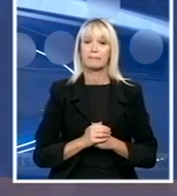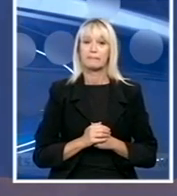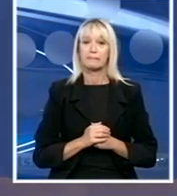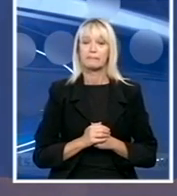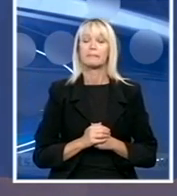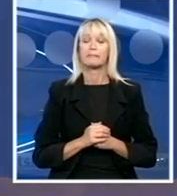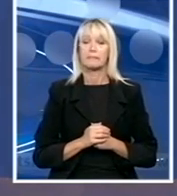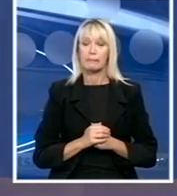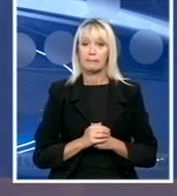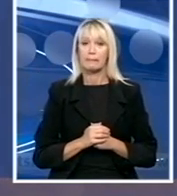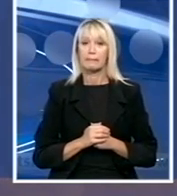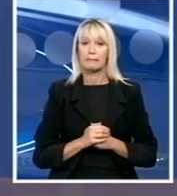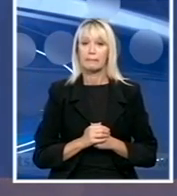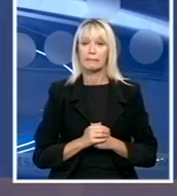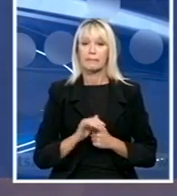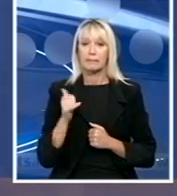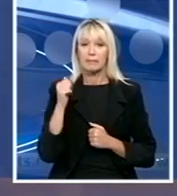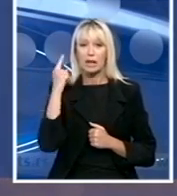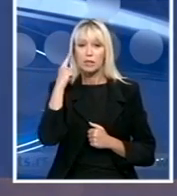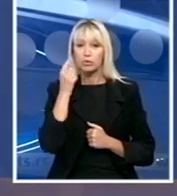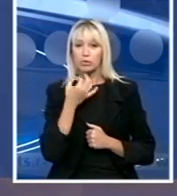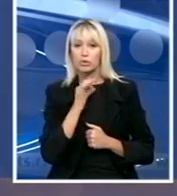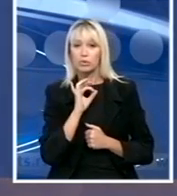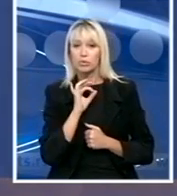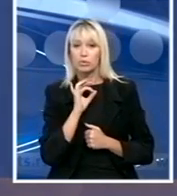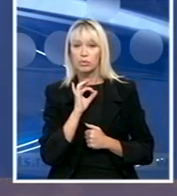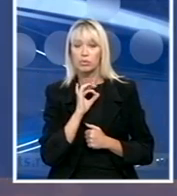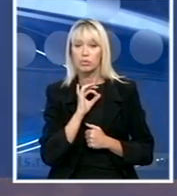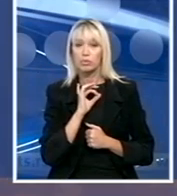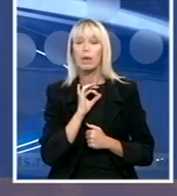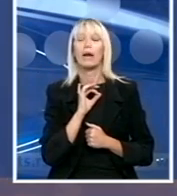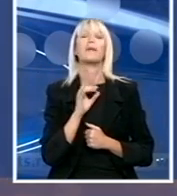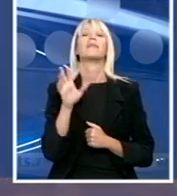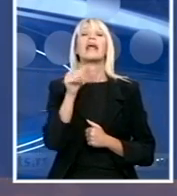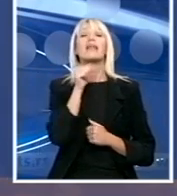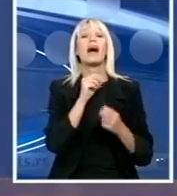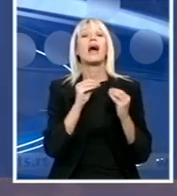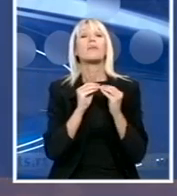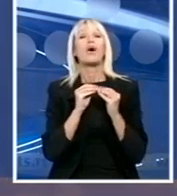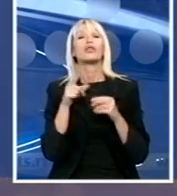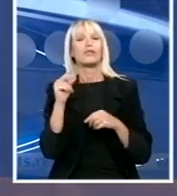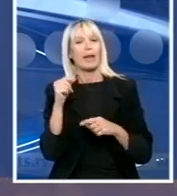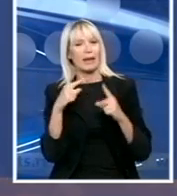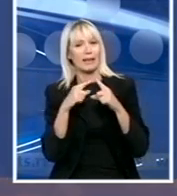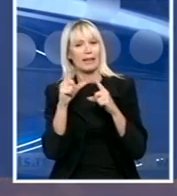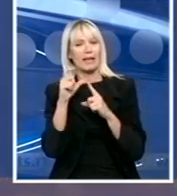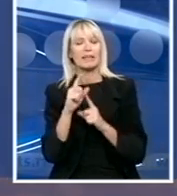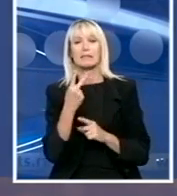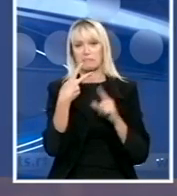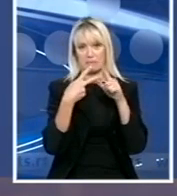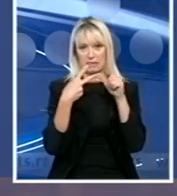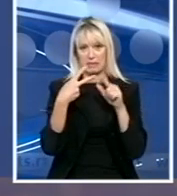Aha. Da li se čujete sada bolje? Da li sada... Ivana Božović, Radio Televizija Srbije, imam dva pitanja. Prvo se